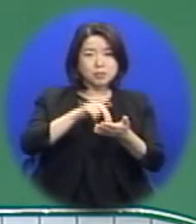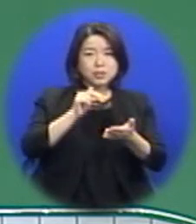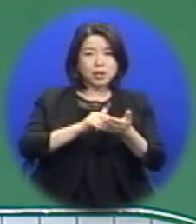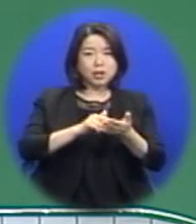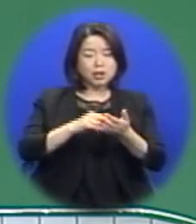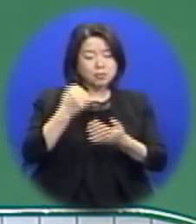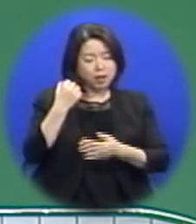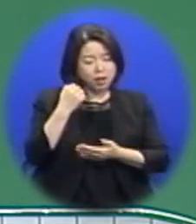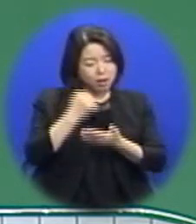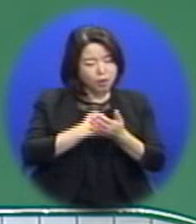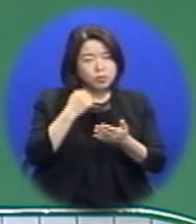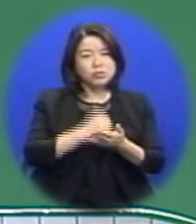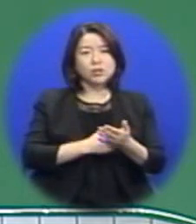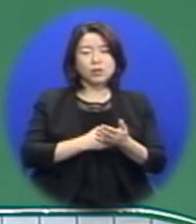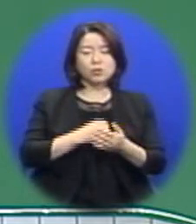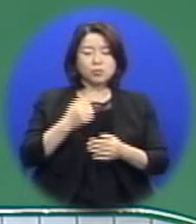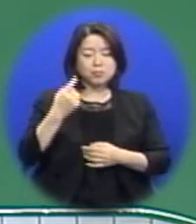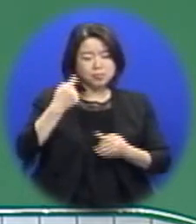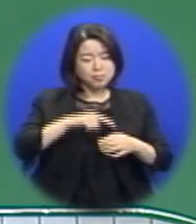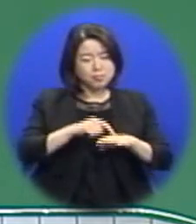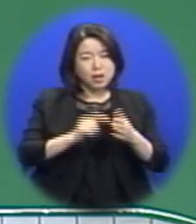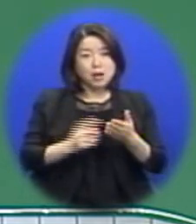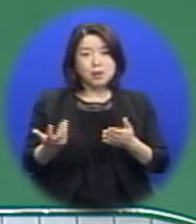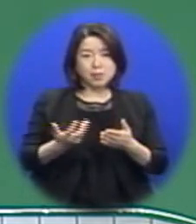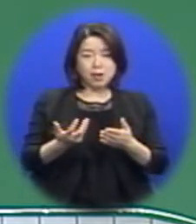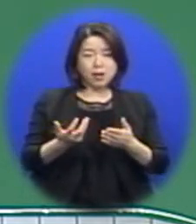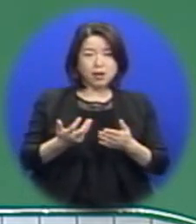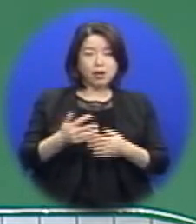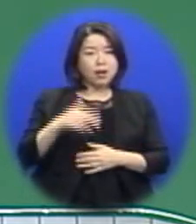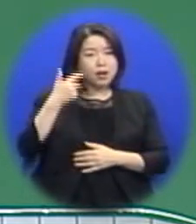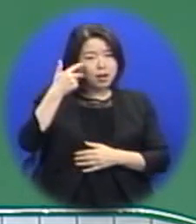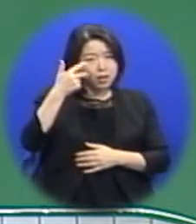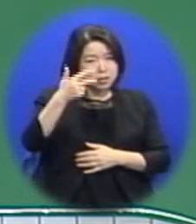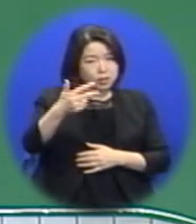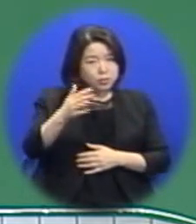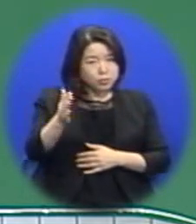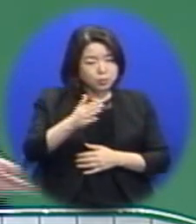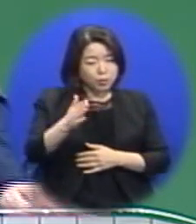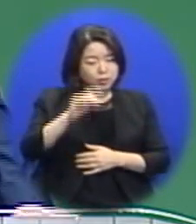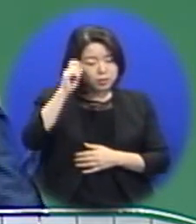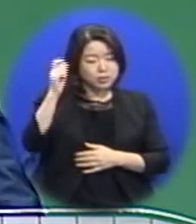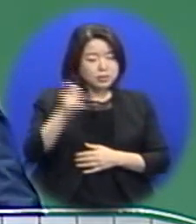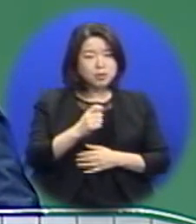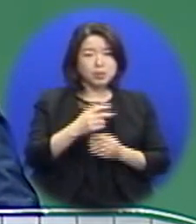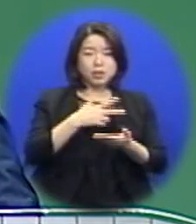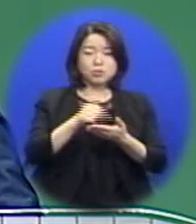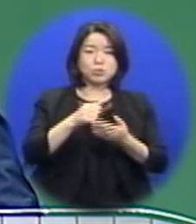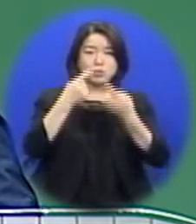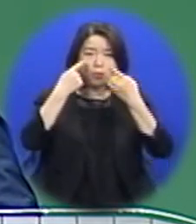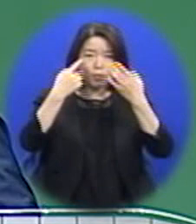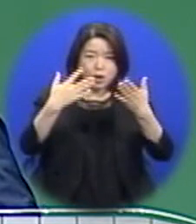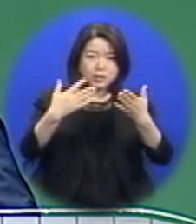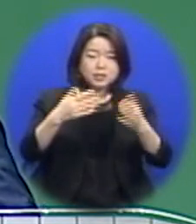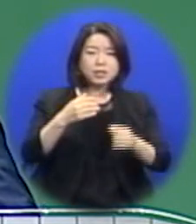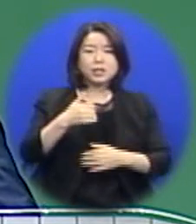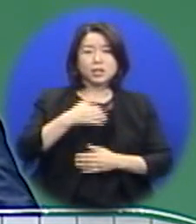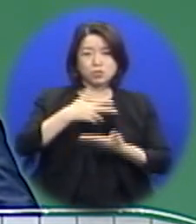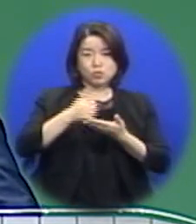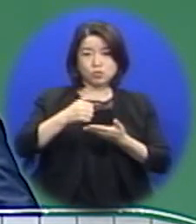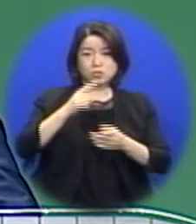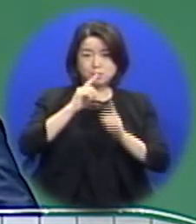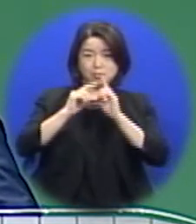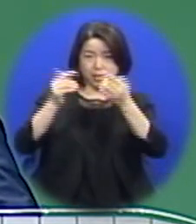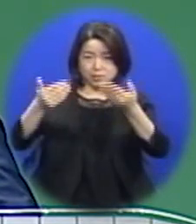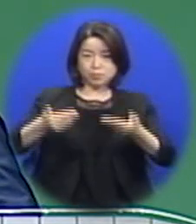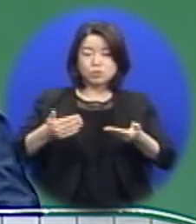화가 났지만 목사님이 억류되고 일주일 되던 어느 새벽에 주님이 확실하게 저에게 말씀해